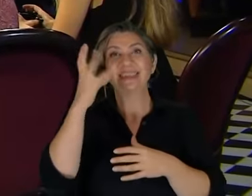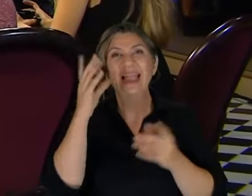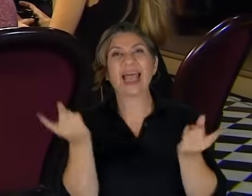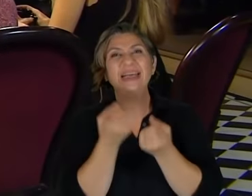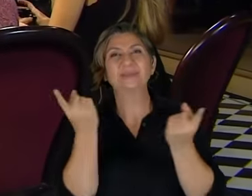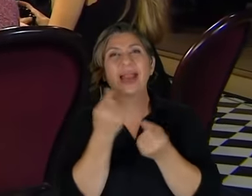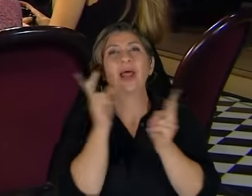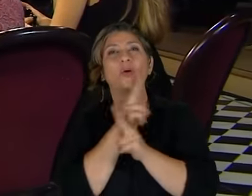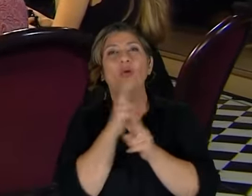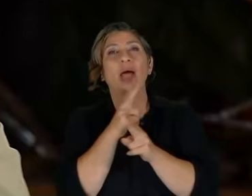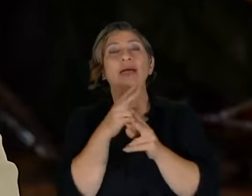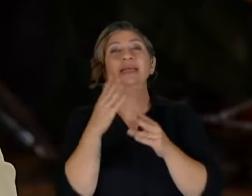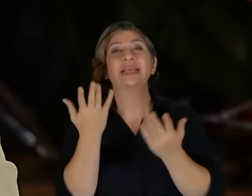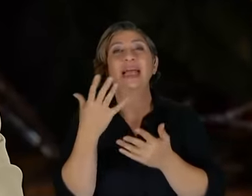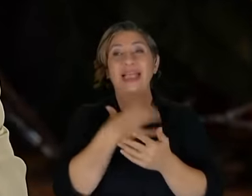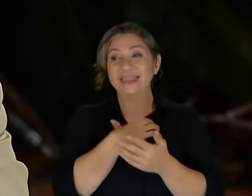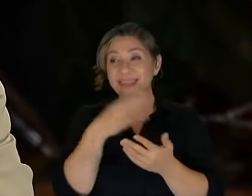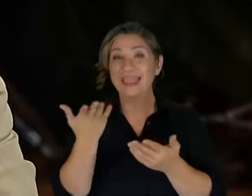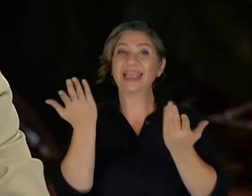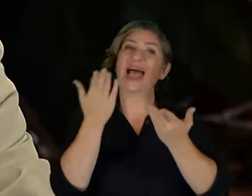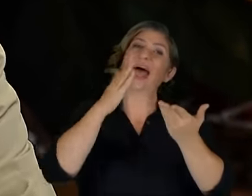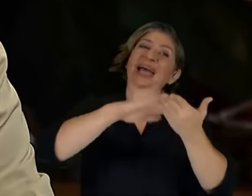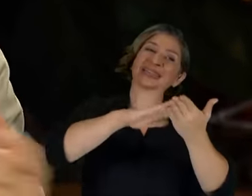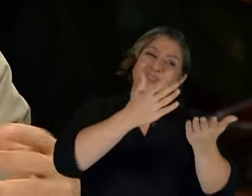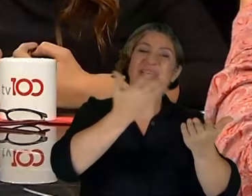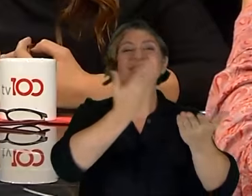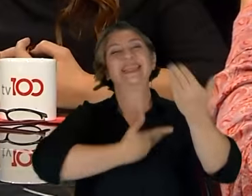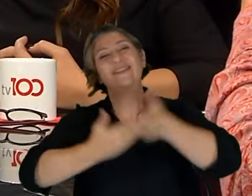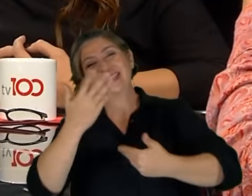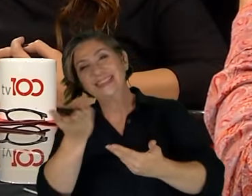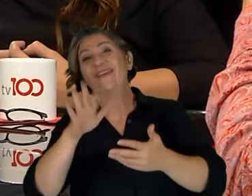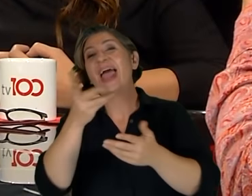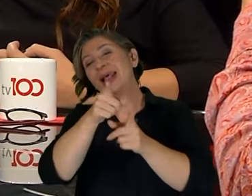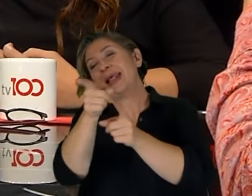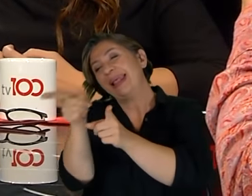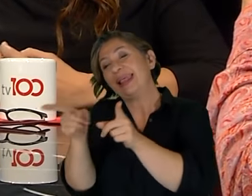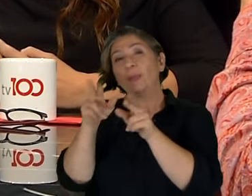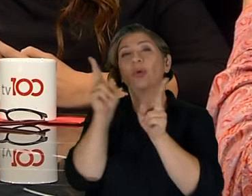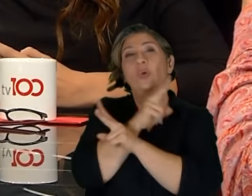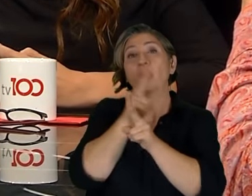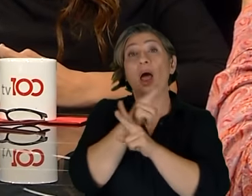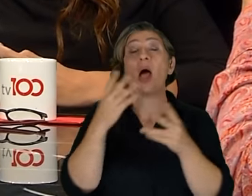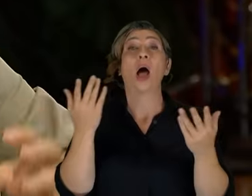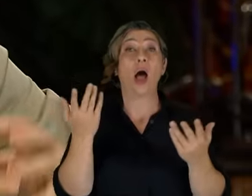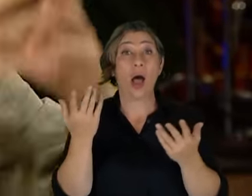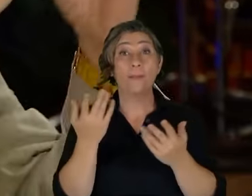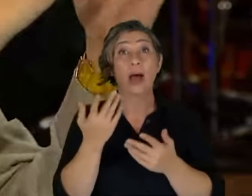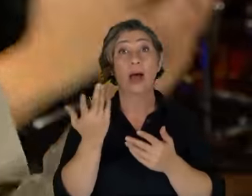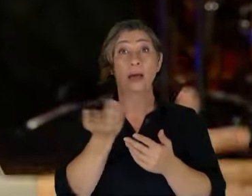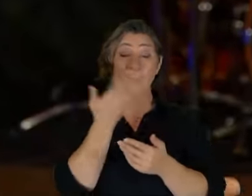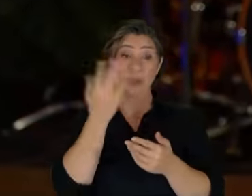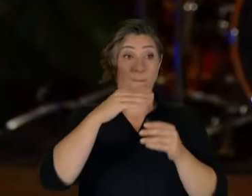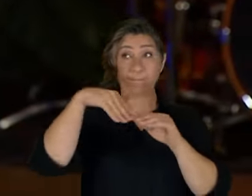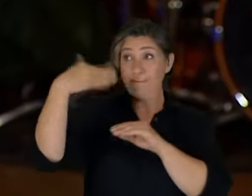esprilere gülüyorlar. Çünkü o ya kendisi, ya arkadaşı, ya sevgilisi, ya sevgilisinin arkadaşı vesaire. Bunlara gülüyorlar. Ama eğer söz konusu